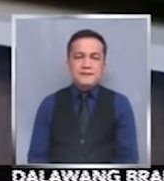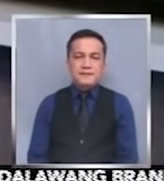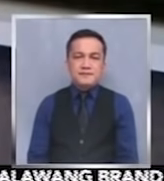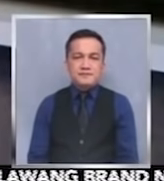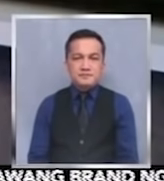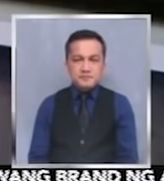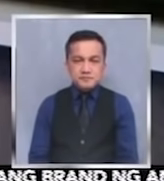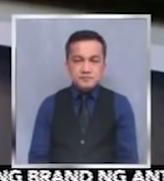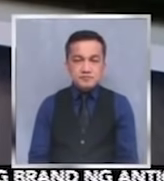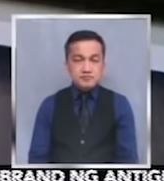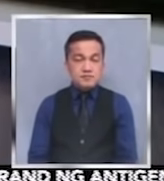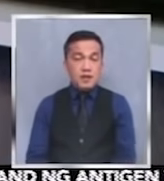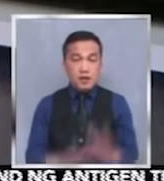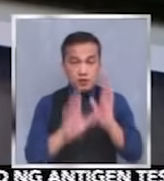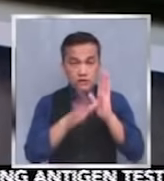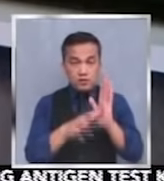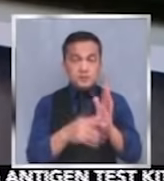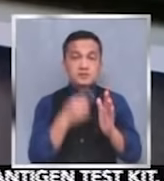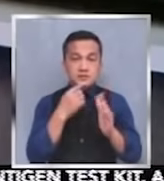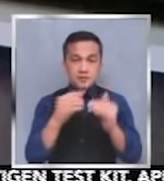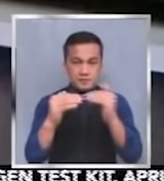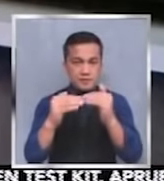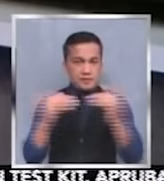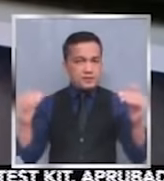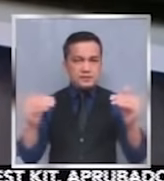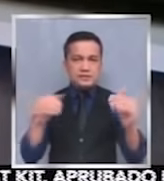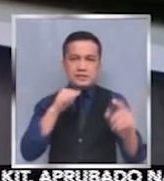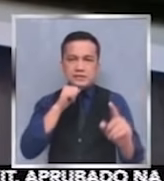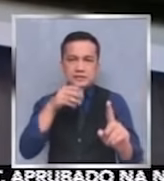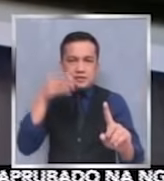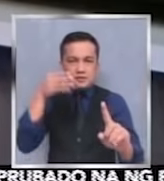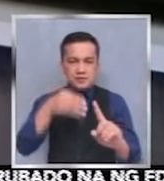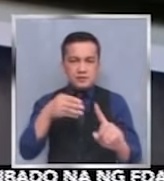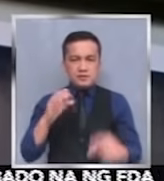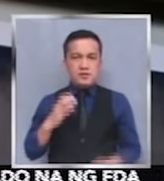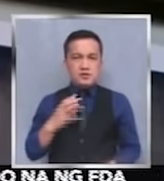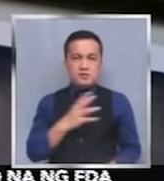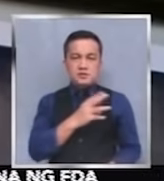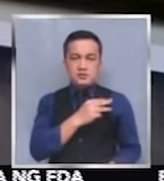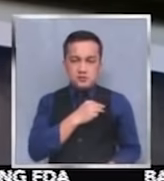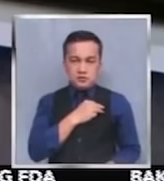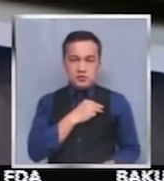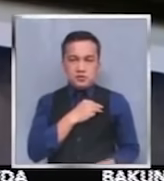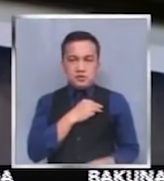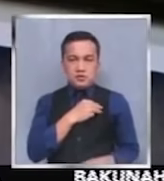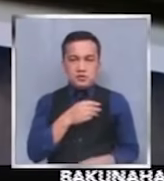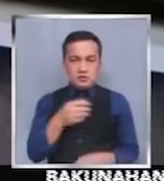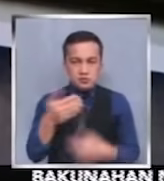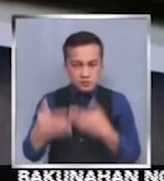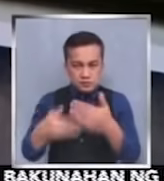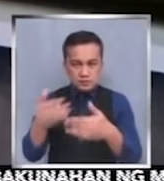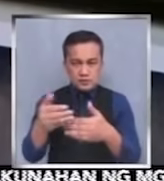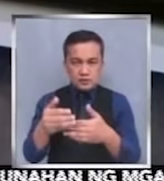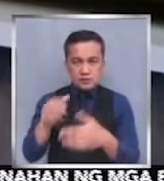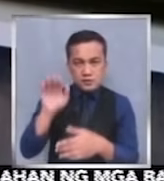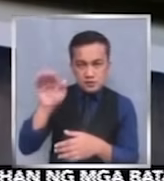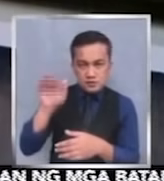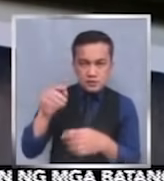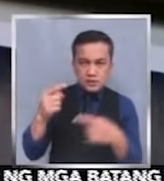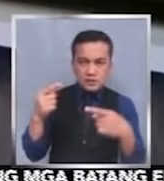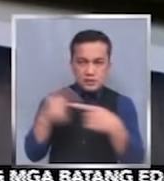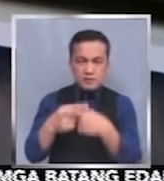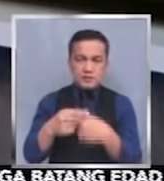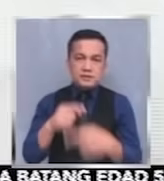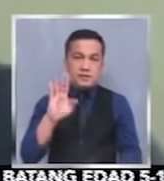Nanindigan ng COMELEC na patas at hindi biased ang mga commissioner na humahawak sa mga petisyon laban kay presidential aspirant Bongbong